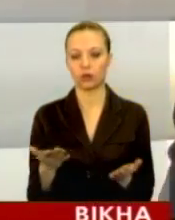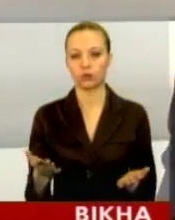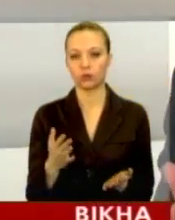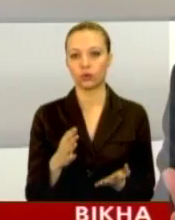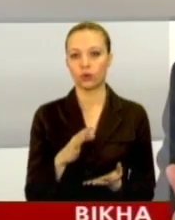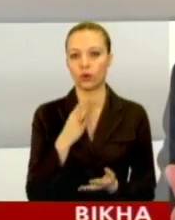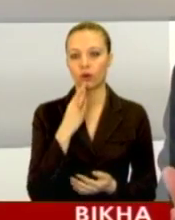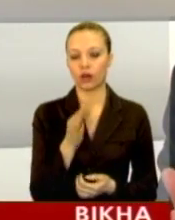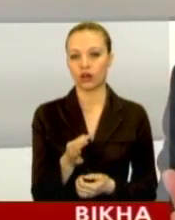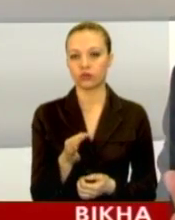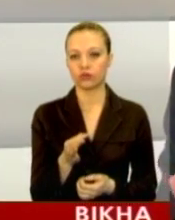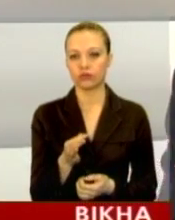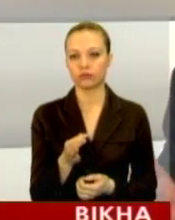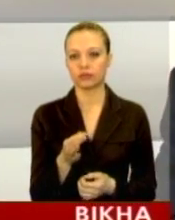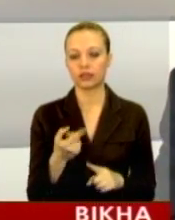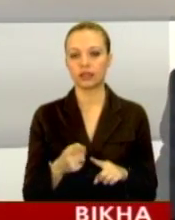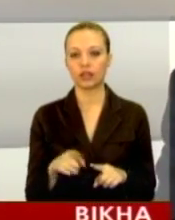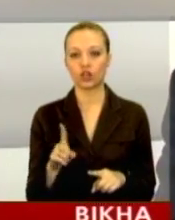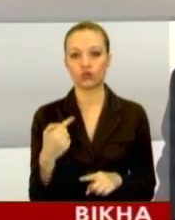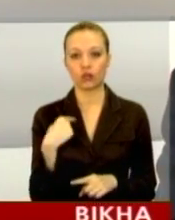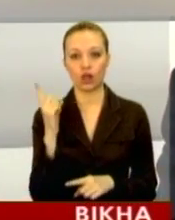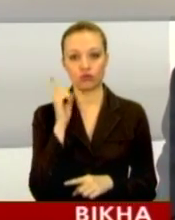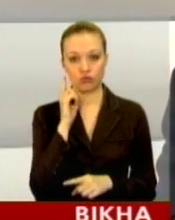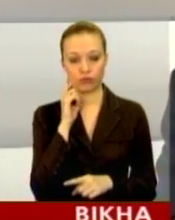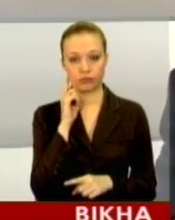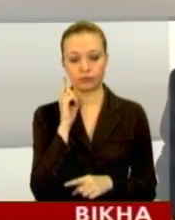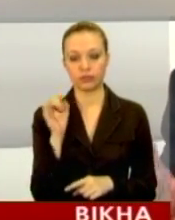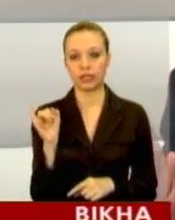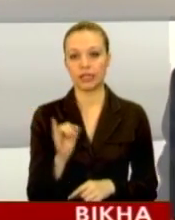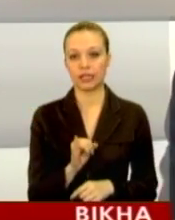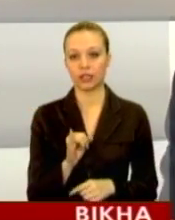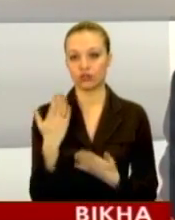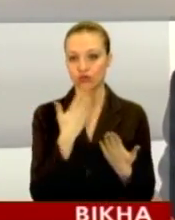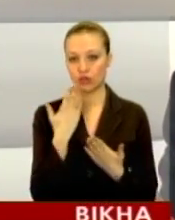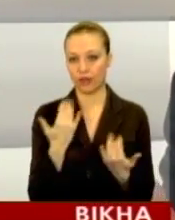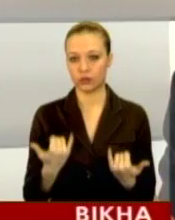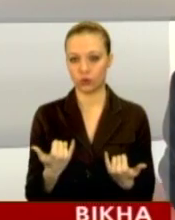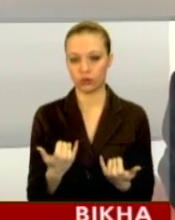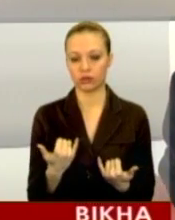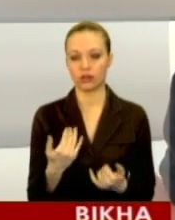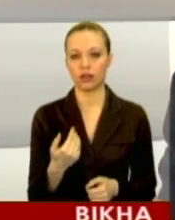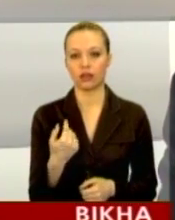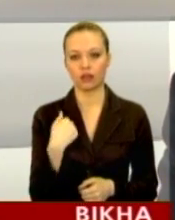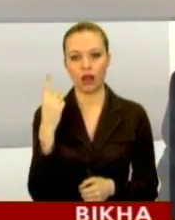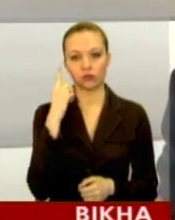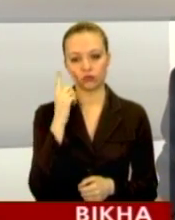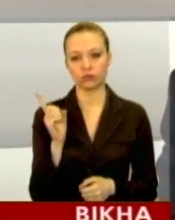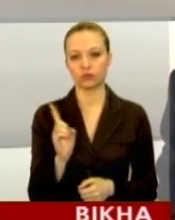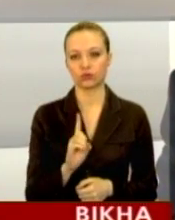власне кажучи, те, що я чув і читав сьогодні, я думаю,